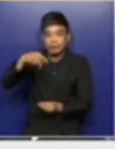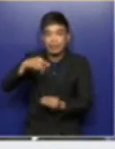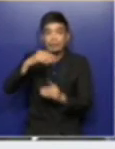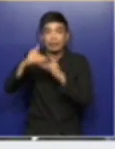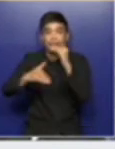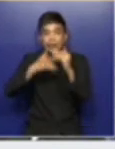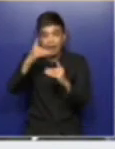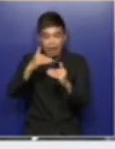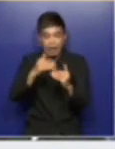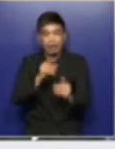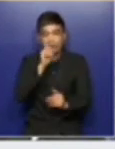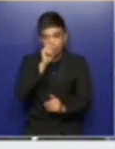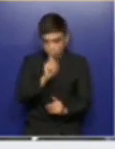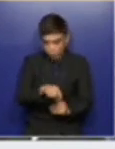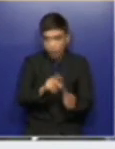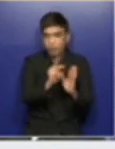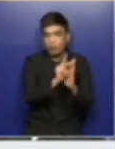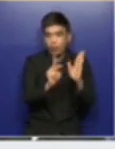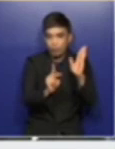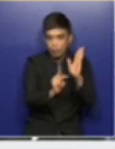มายออกมารองรับ